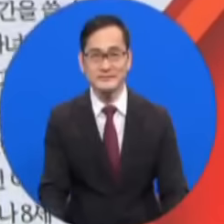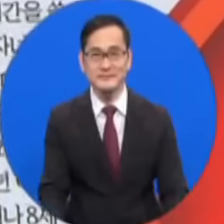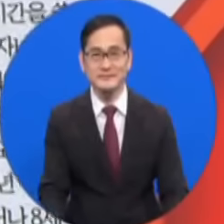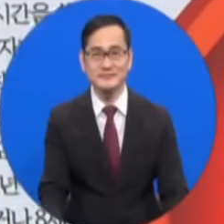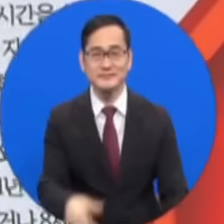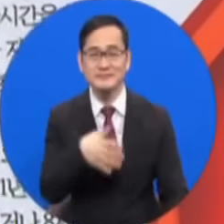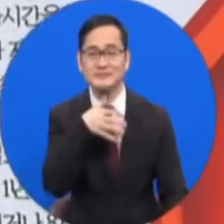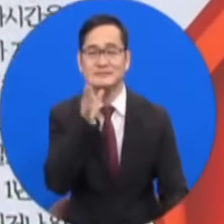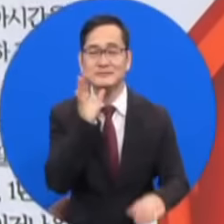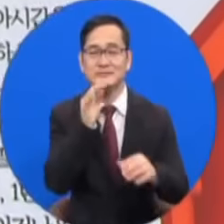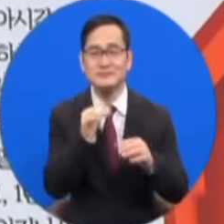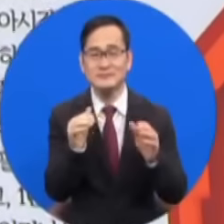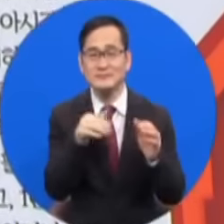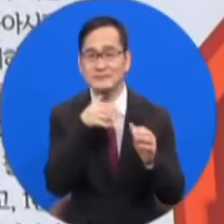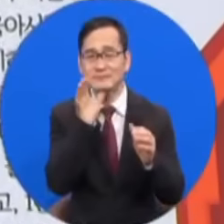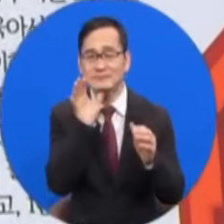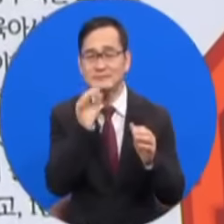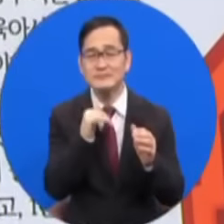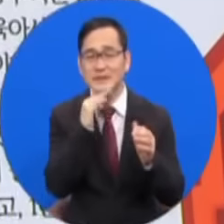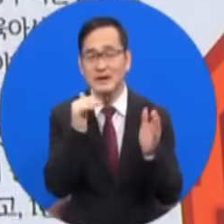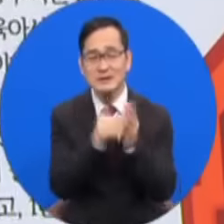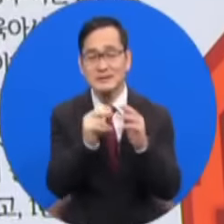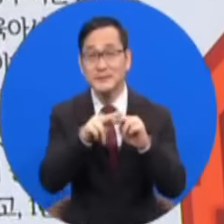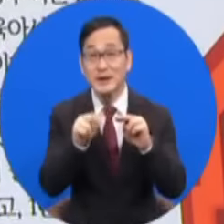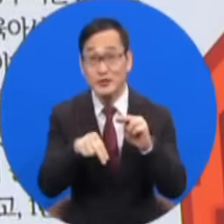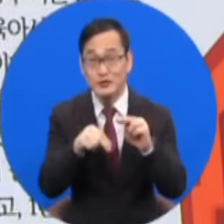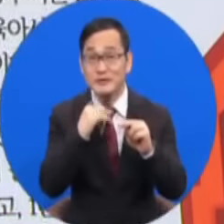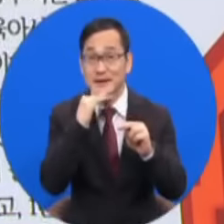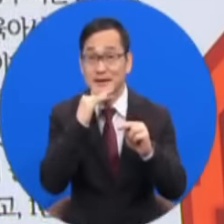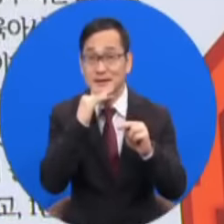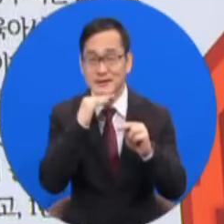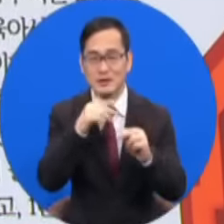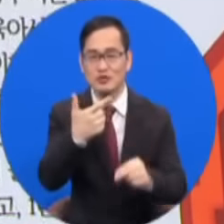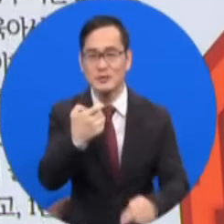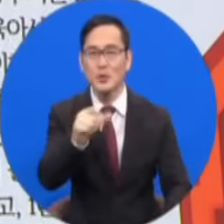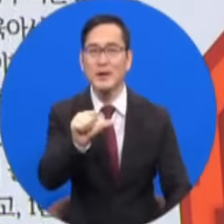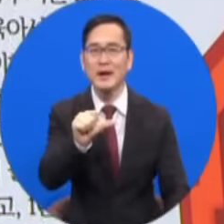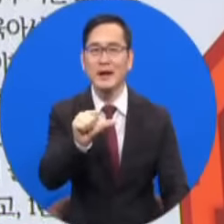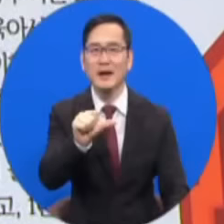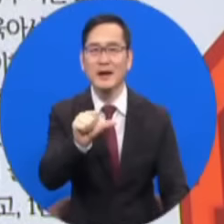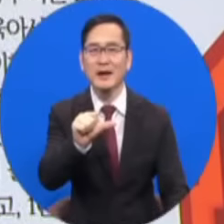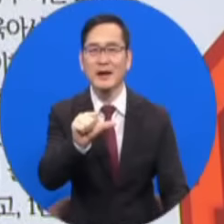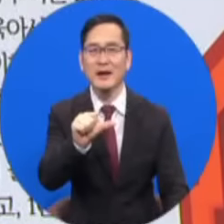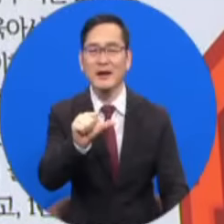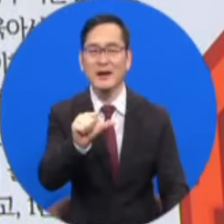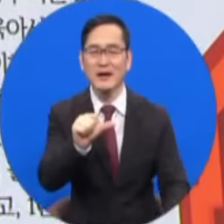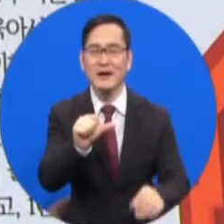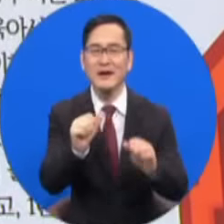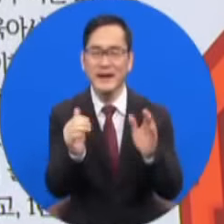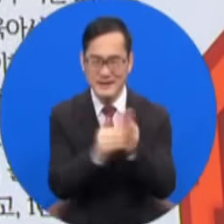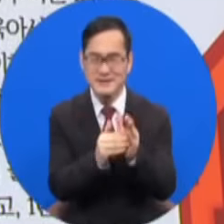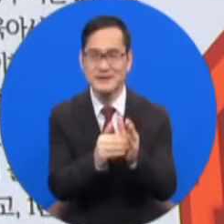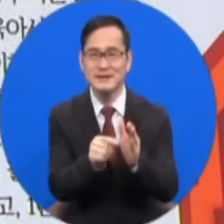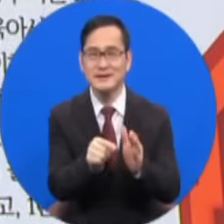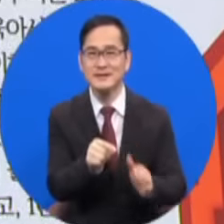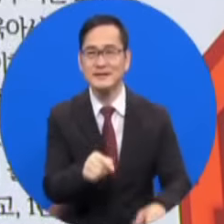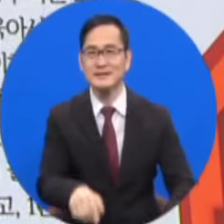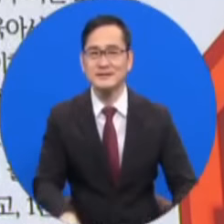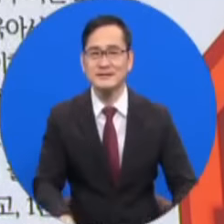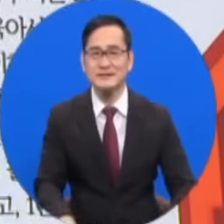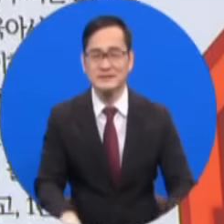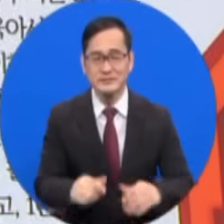정년 65세 시대 행안부 공무직 중앙부처 최초로 정년 65세까지 단계별로